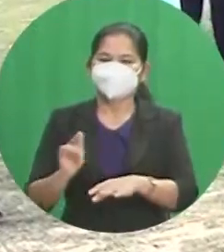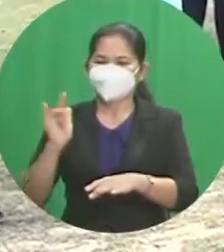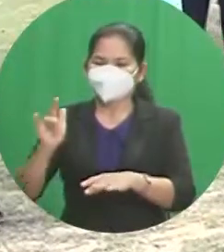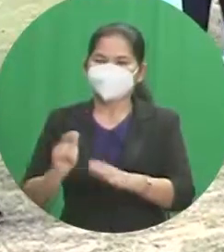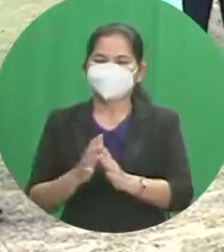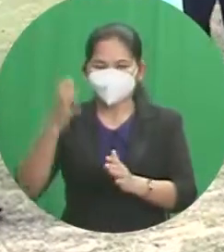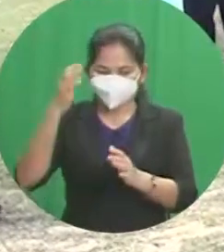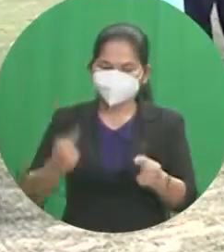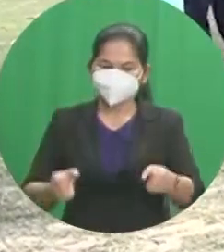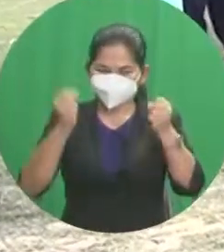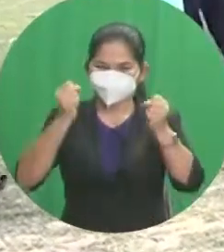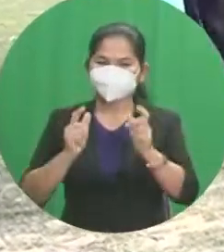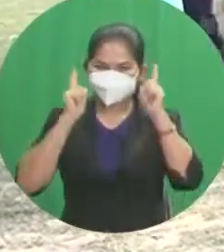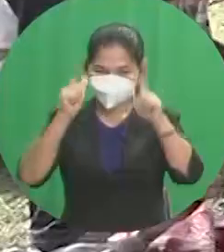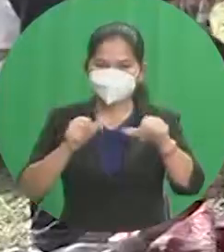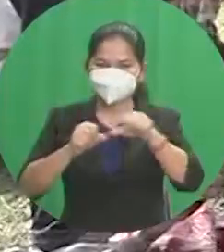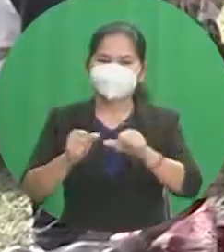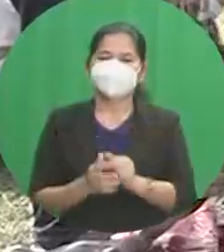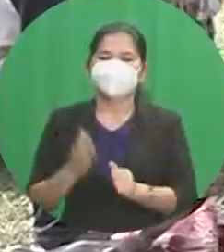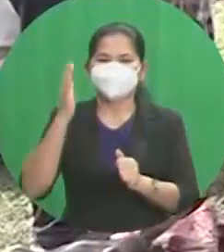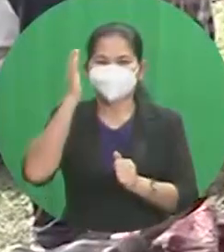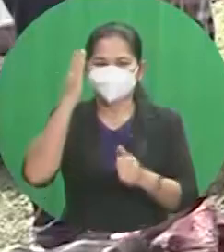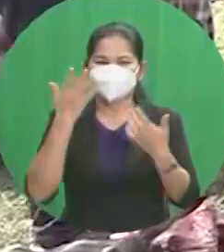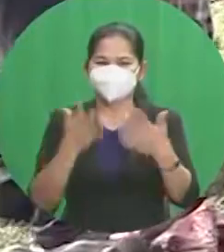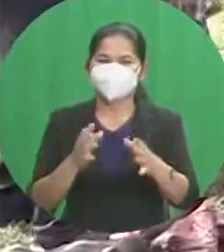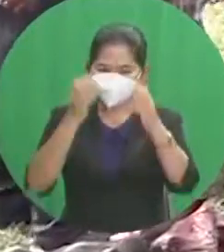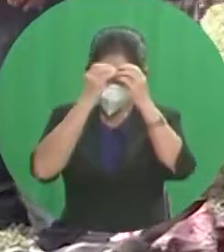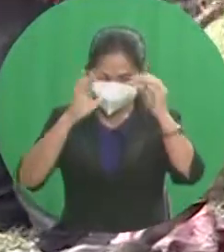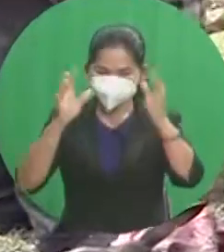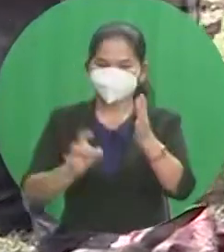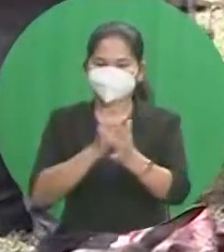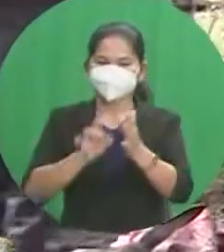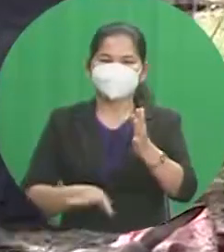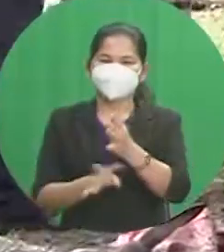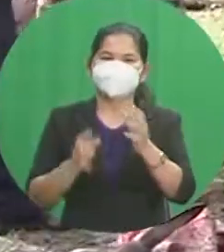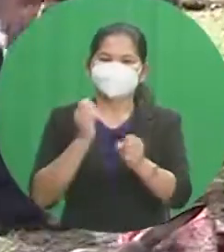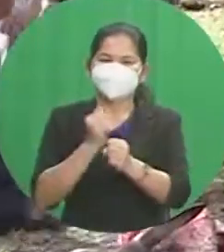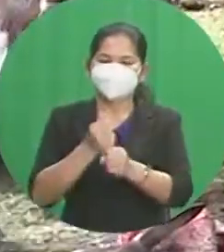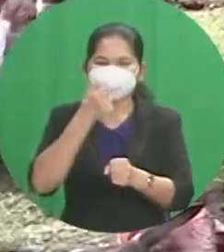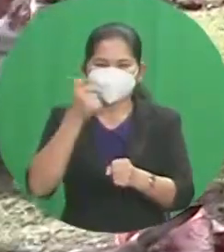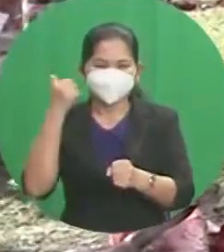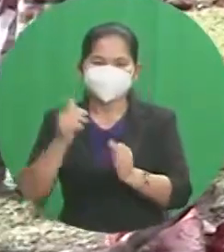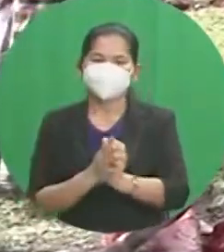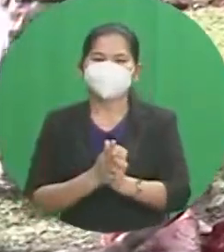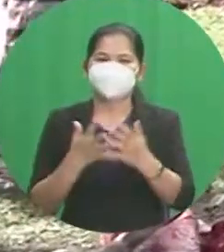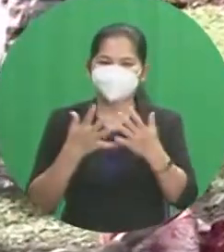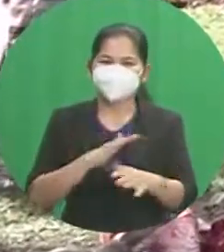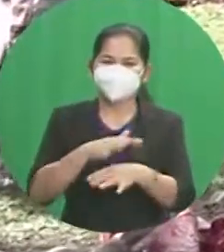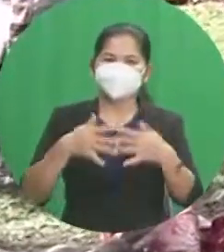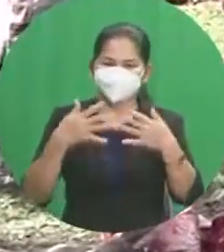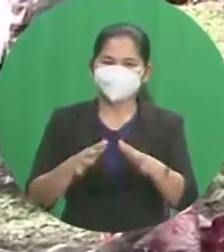ខេត្តកំពង់ឆ្នាំងឯកឧត្តមបានឲ្យដឹងដែរថាជាដំណឹងល្អដល់បងប្អូនប្រជាពលរដ្ឋឪពុកម្ដាយនិងអាណាព្យាបាលទាំងអ